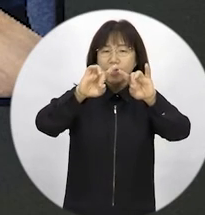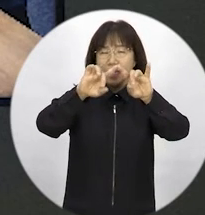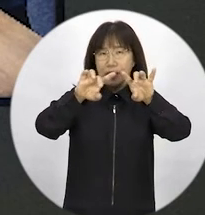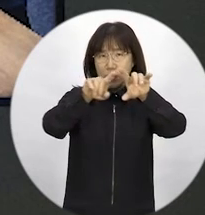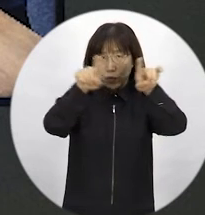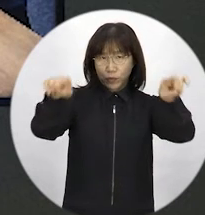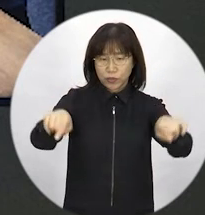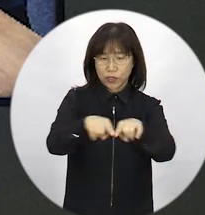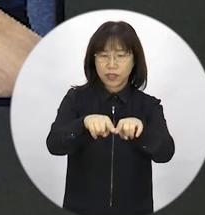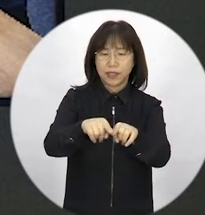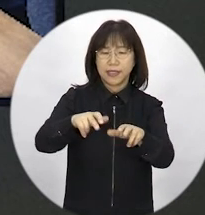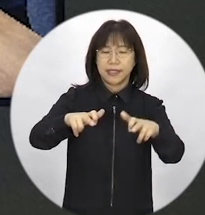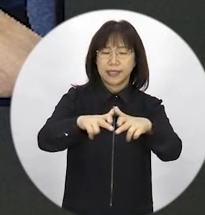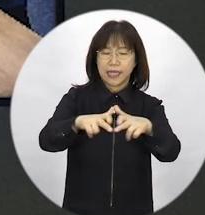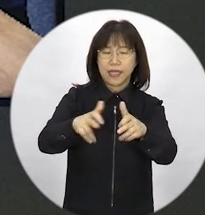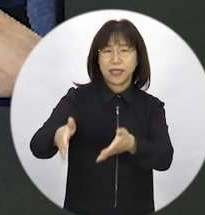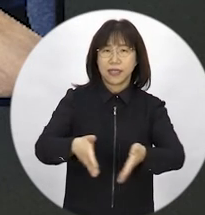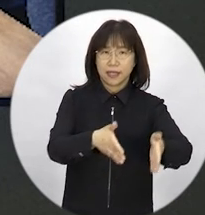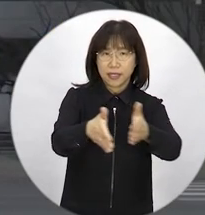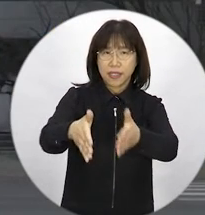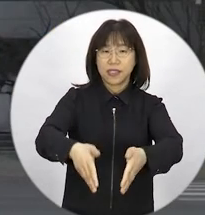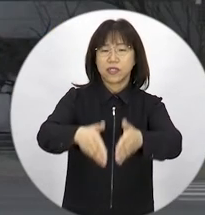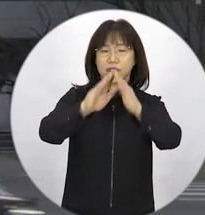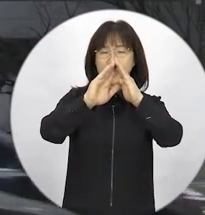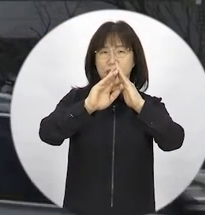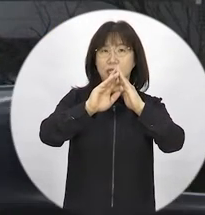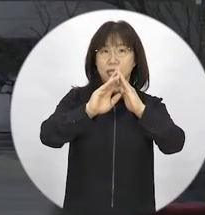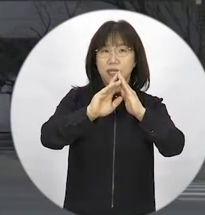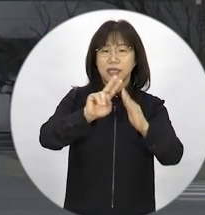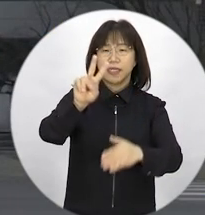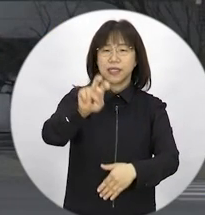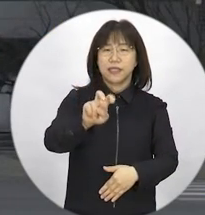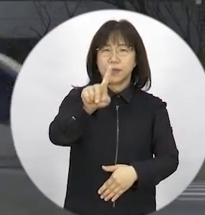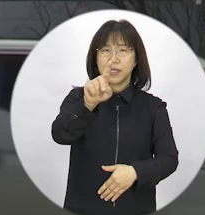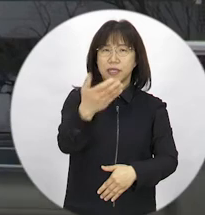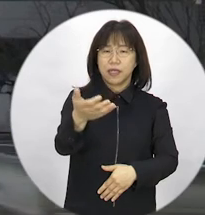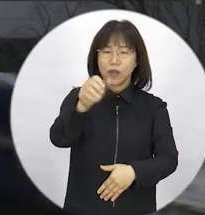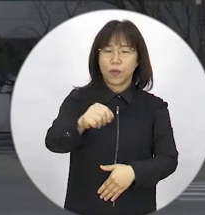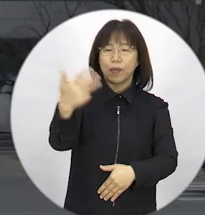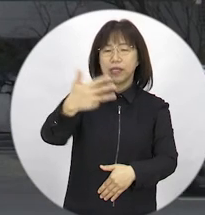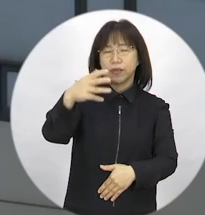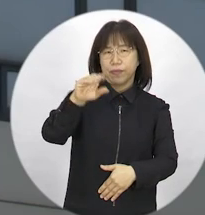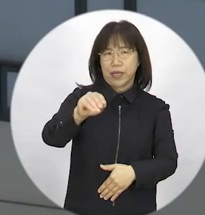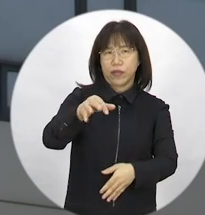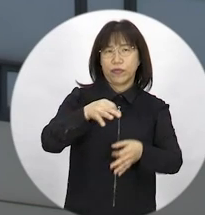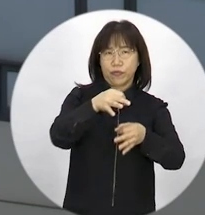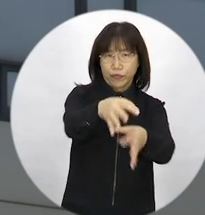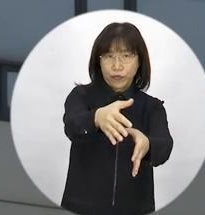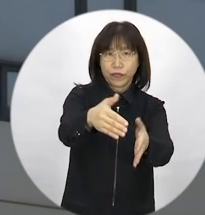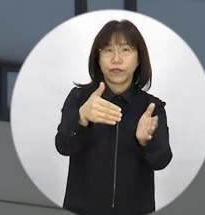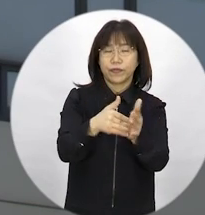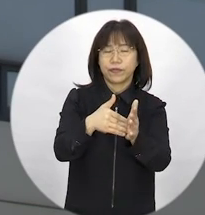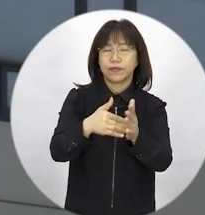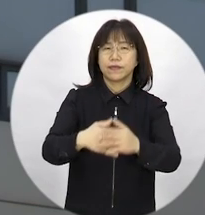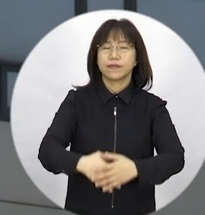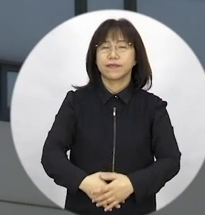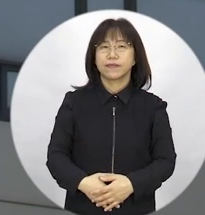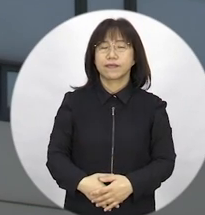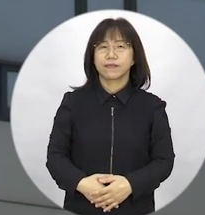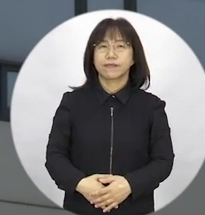운영, 장애인 이동식 경사로 설치 등 20개 사업에 총 21억 8천여만 원을 반영한 바 있습니다.